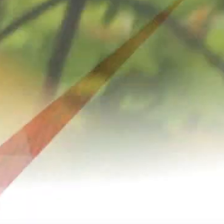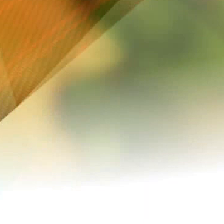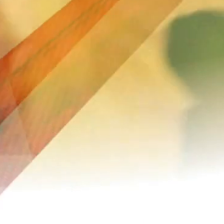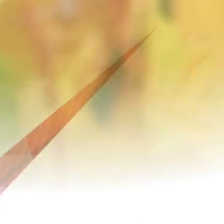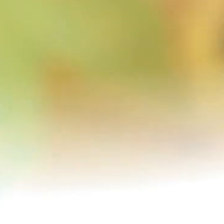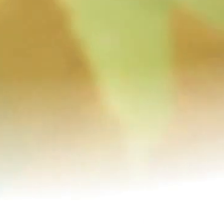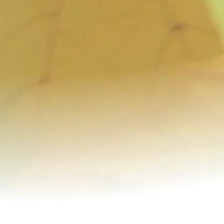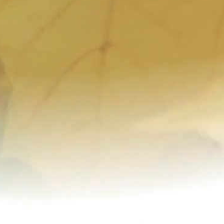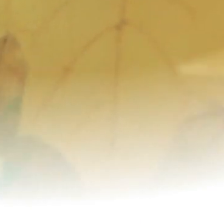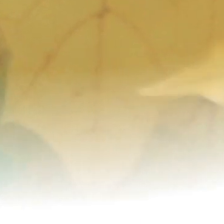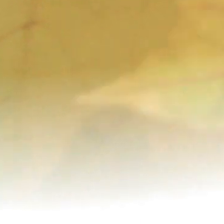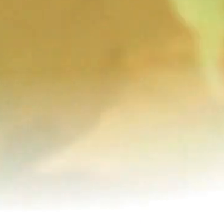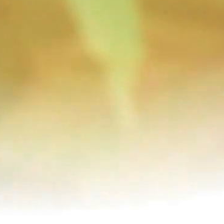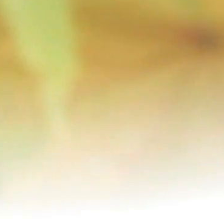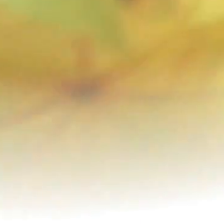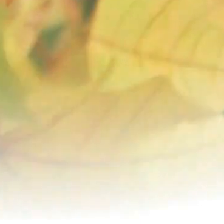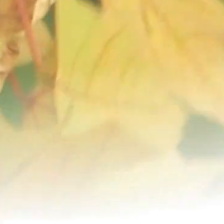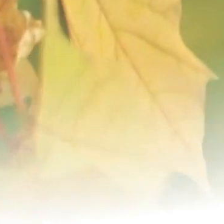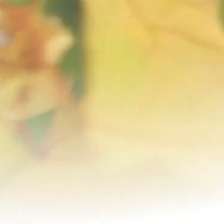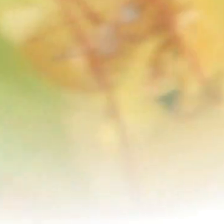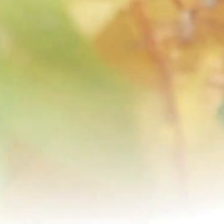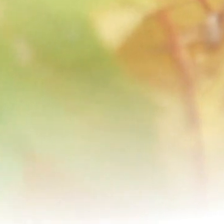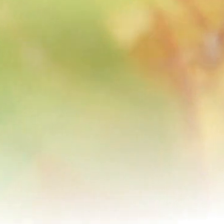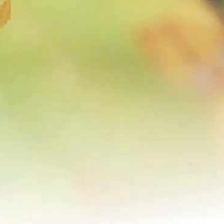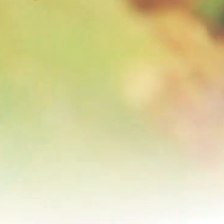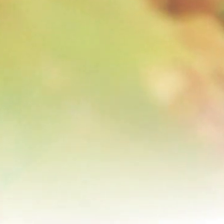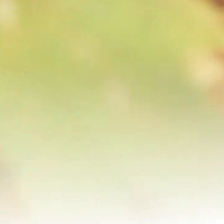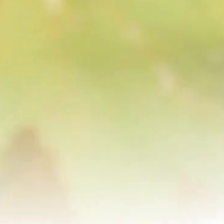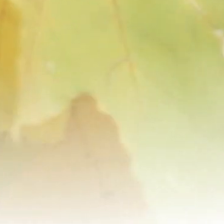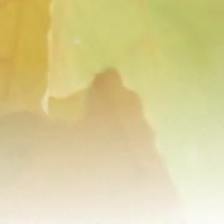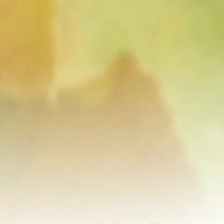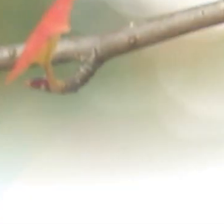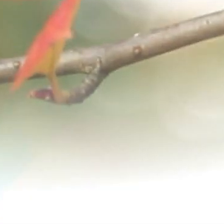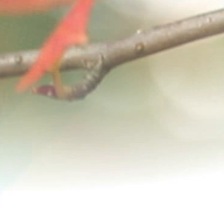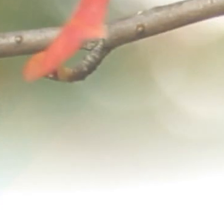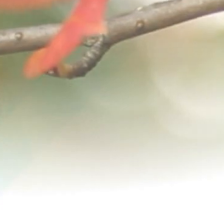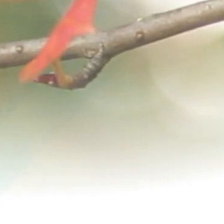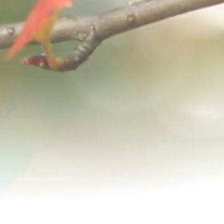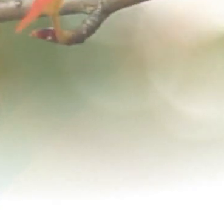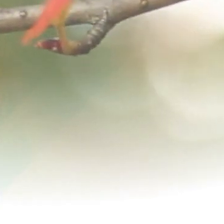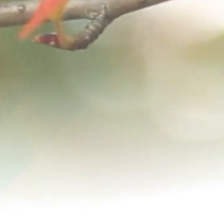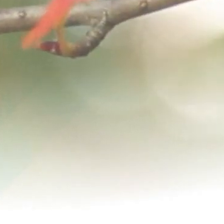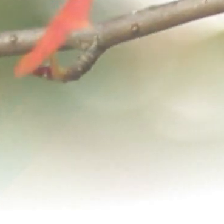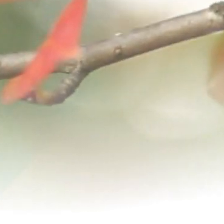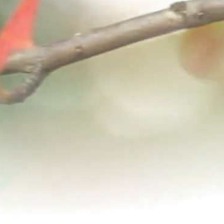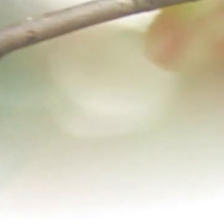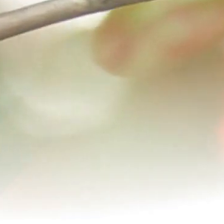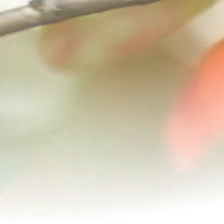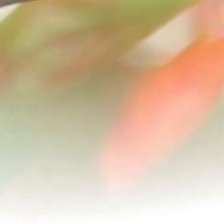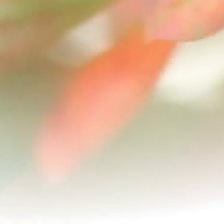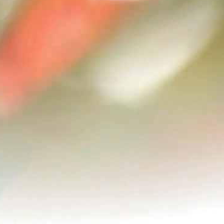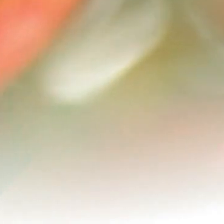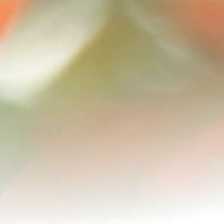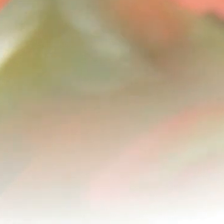У сераду 12 кастрычніка па народным календары кур'ян пустэльнік. Працы становілася ўсё менш, палі